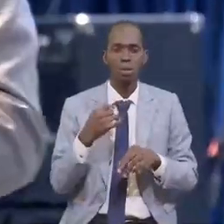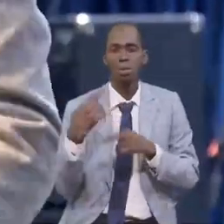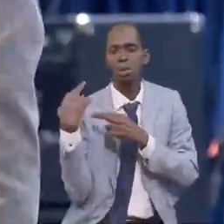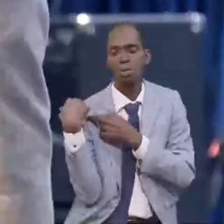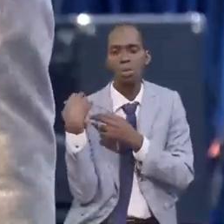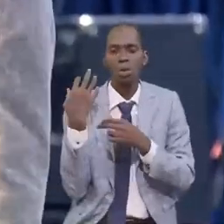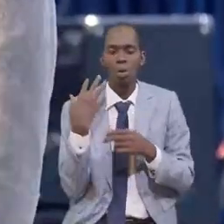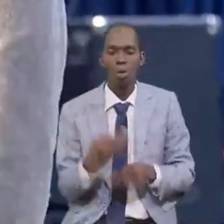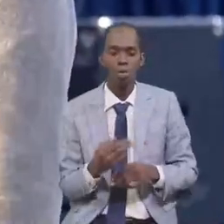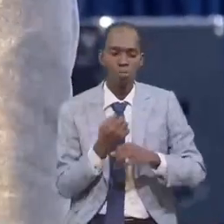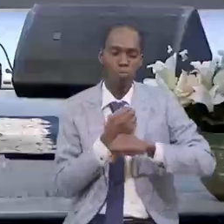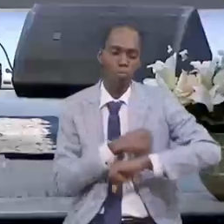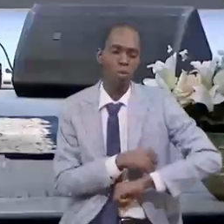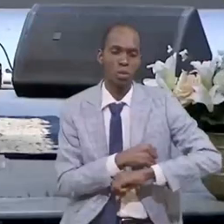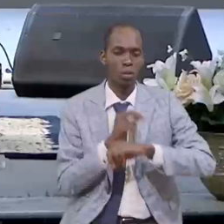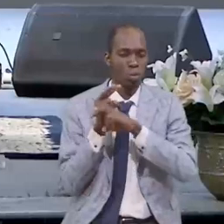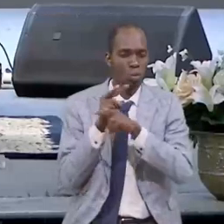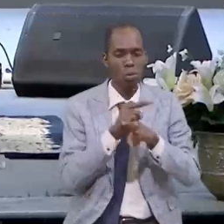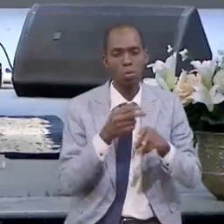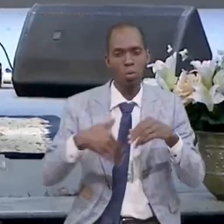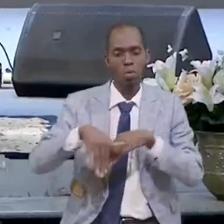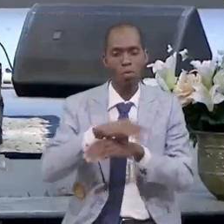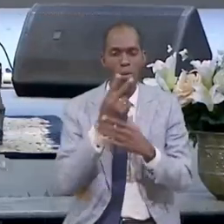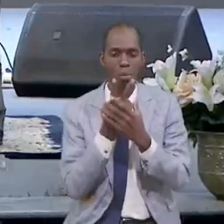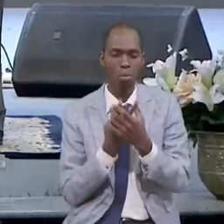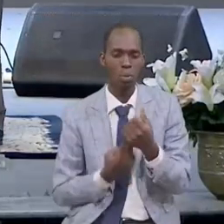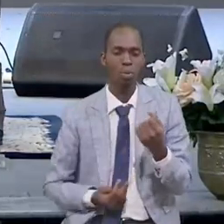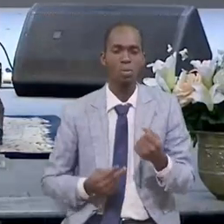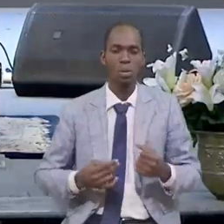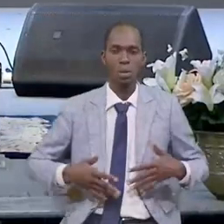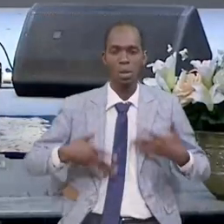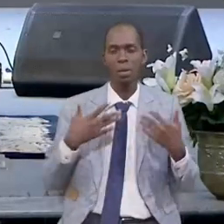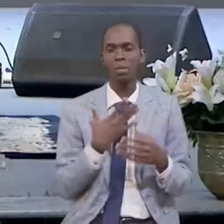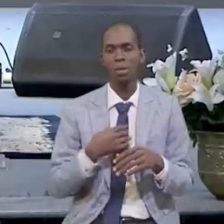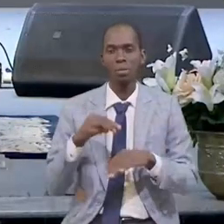je vais donc veiller sur la responsabilité de veiller sur les deux aspects.